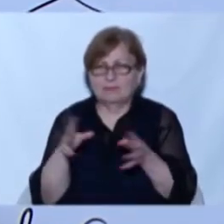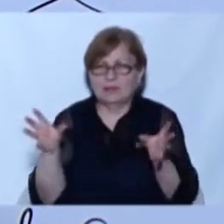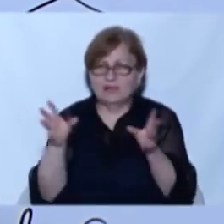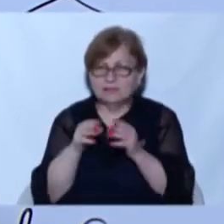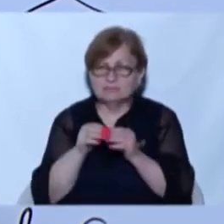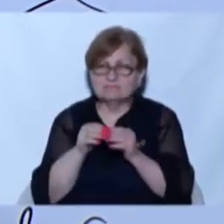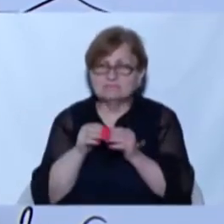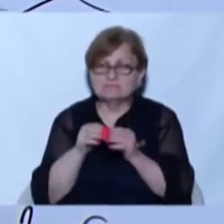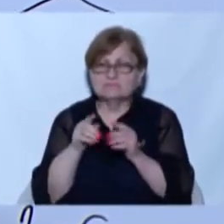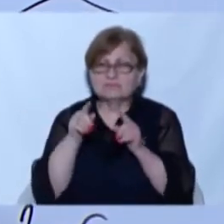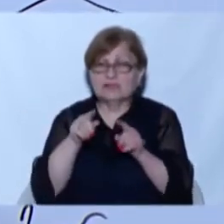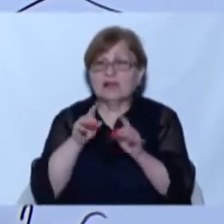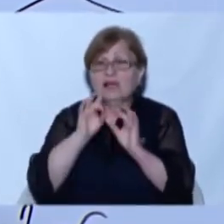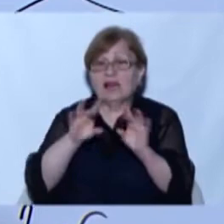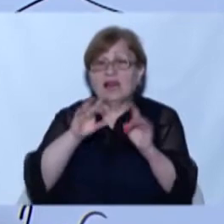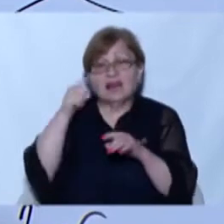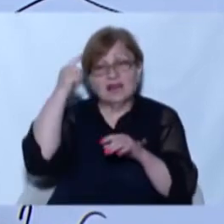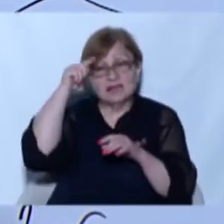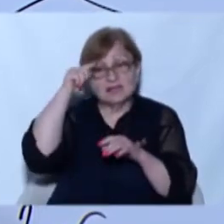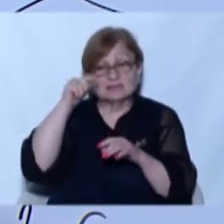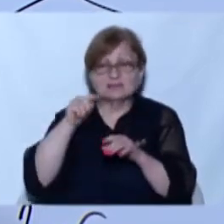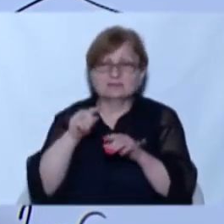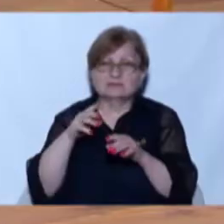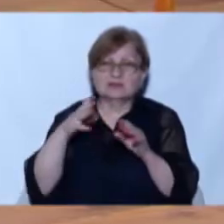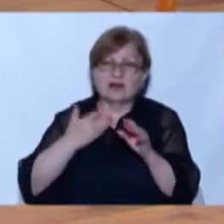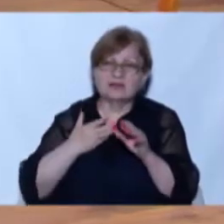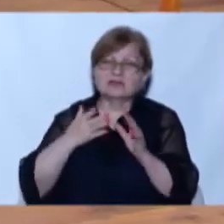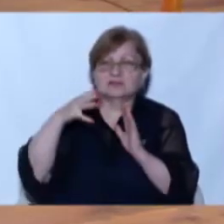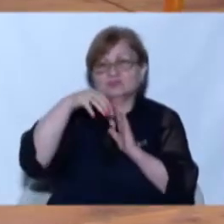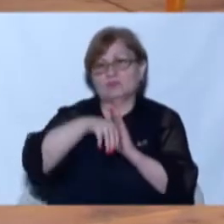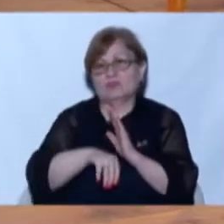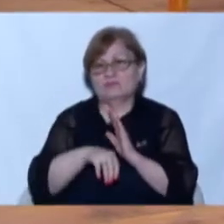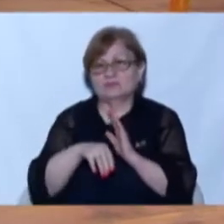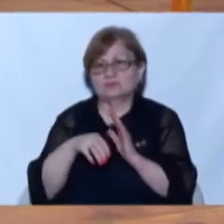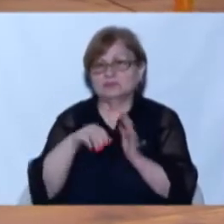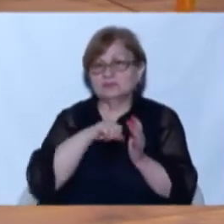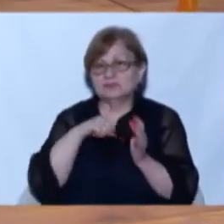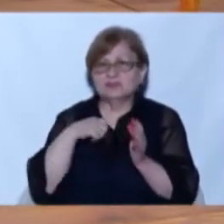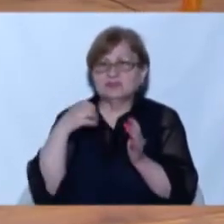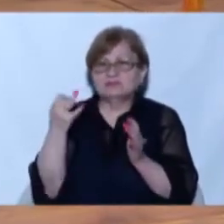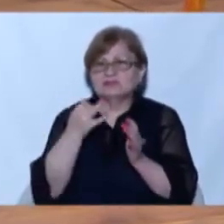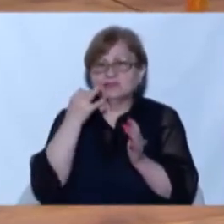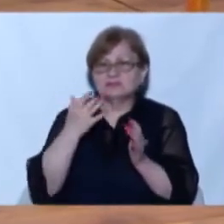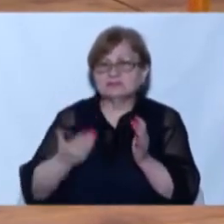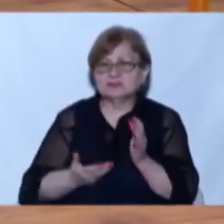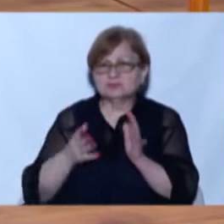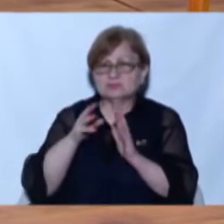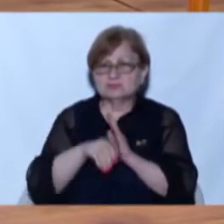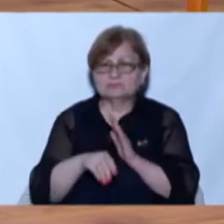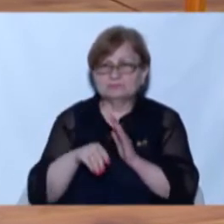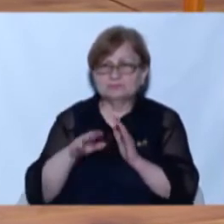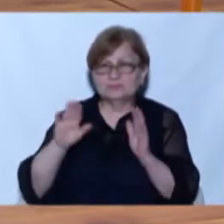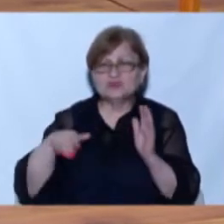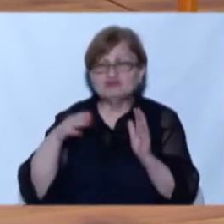ერთად ამ ლეგენდებსა და სინამდვილეში ცხოვრობს ხალხი თავისი საინტერესო ცხოვრებით. აი